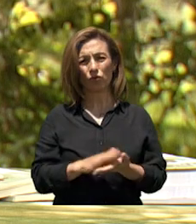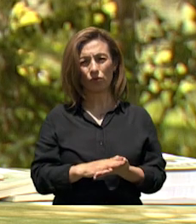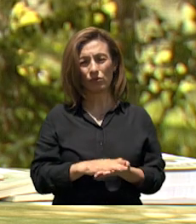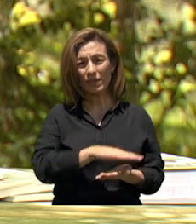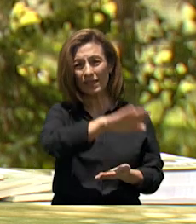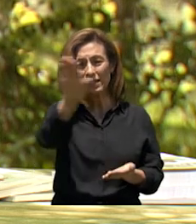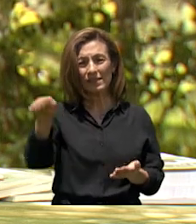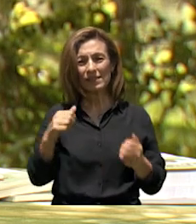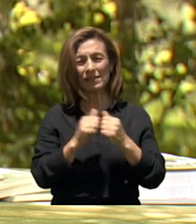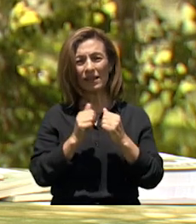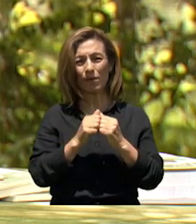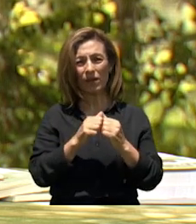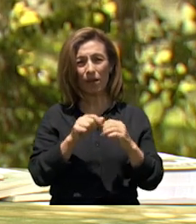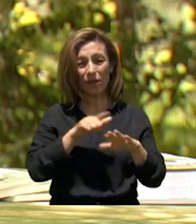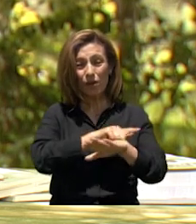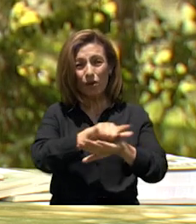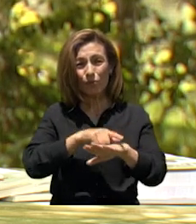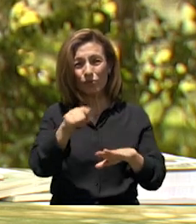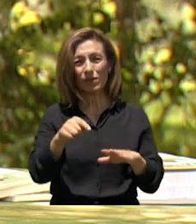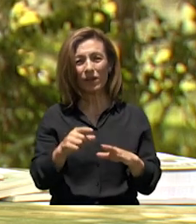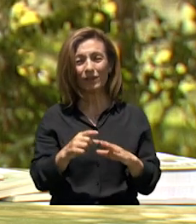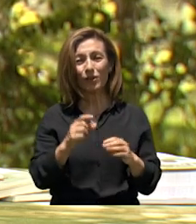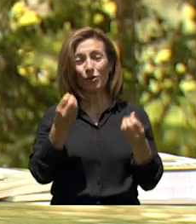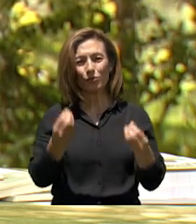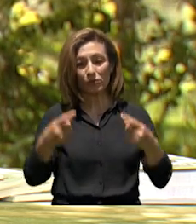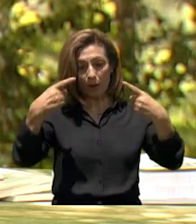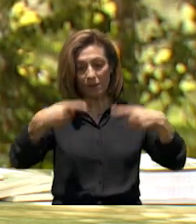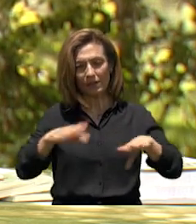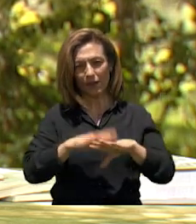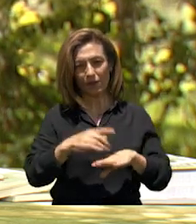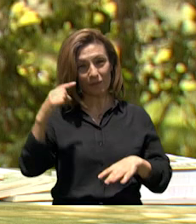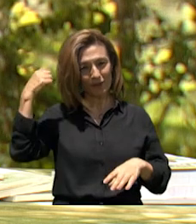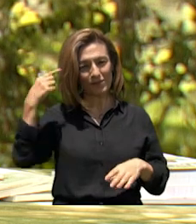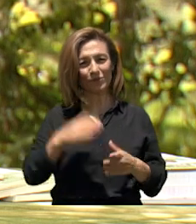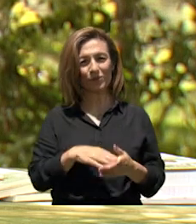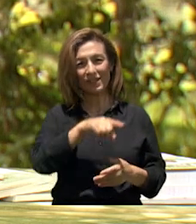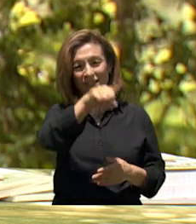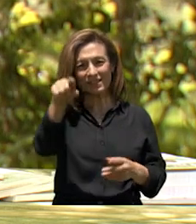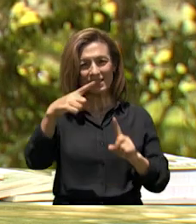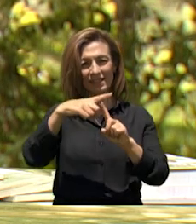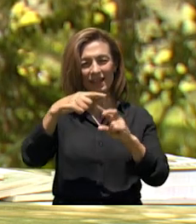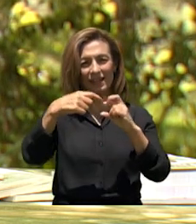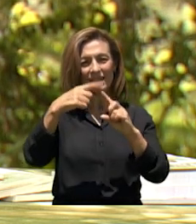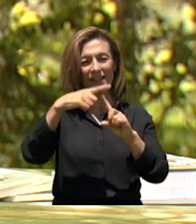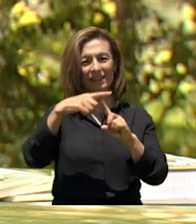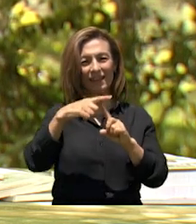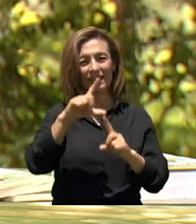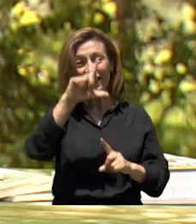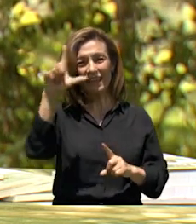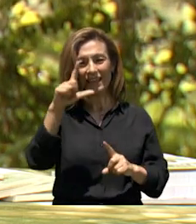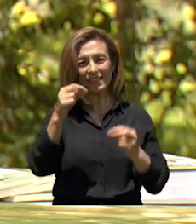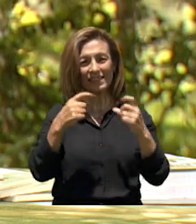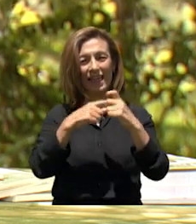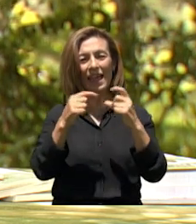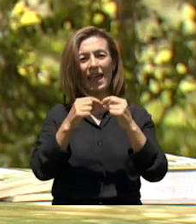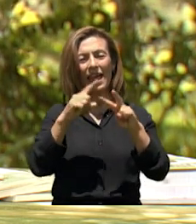sizlerle birlikte bu süreçte güzel bir sınav verdiğimizi düşünüyoruz Sizler tr bu TV lise kanalı ve